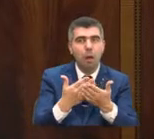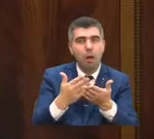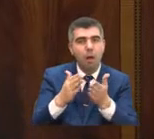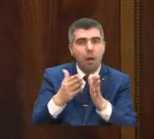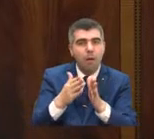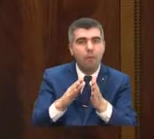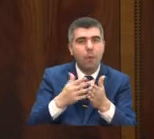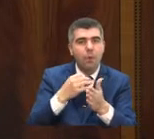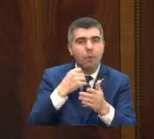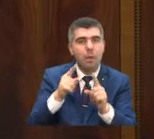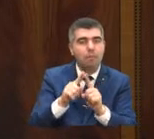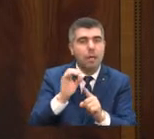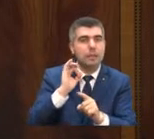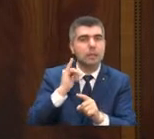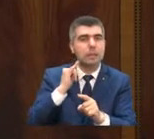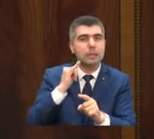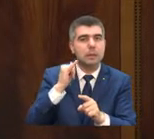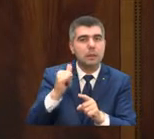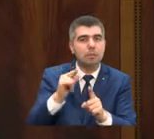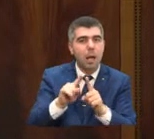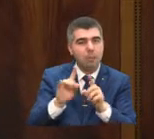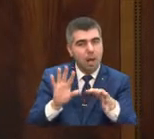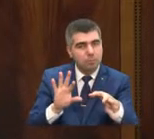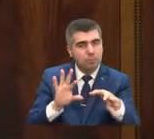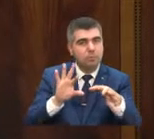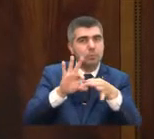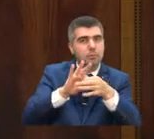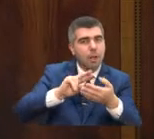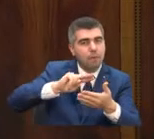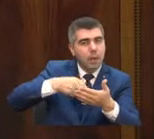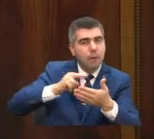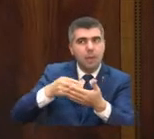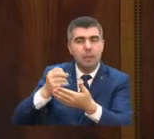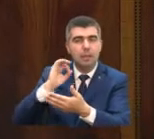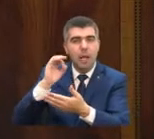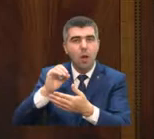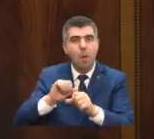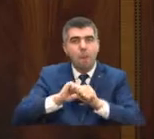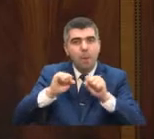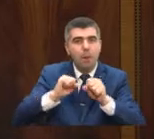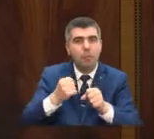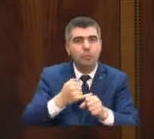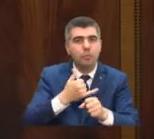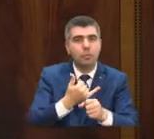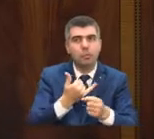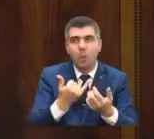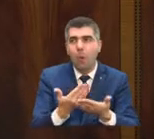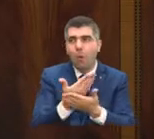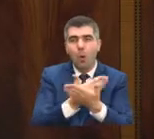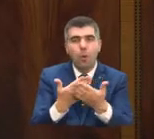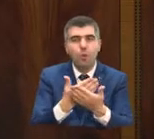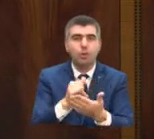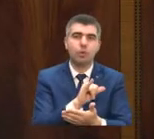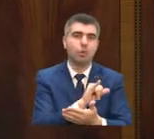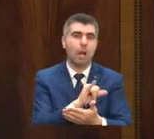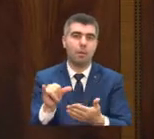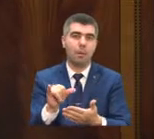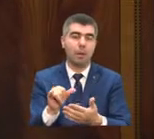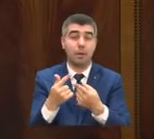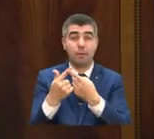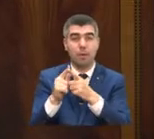وفيا لالتزاماته الدولية الهادفة إلى محاربة ظاهرة الإرهاب وتجفيف منابعها بكل